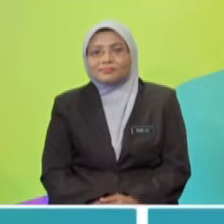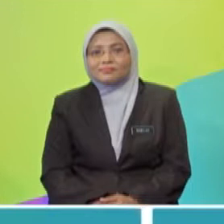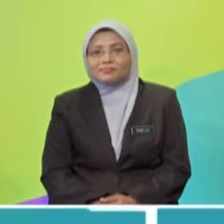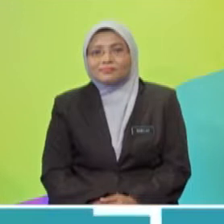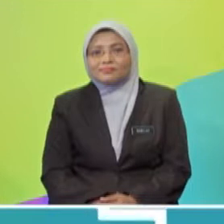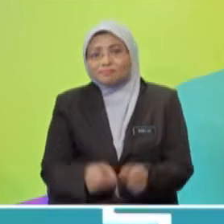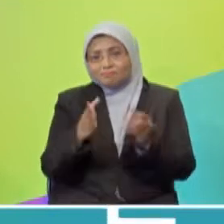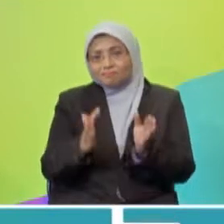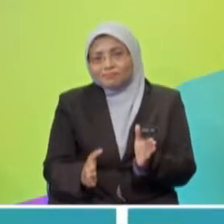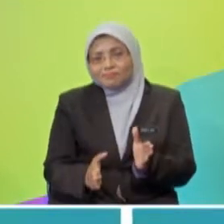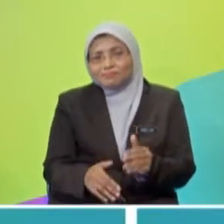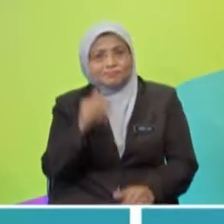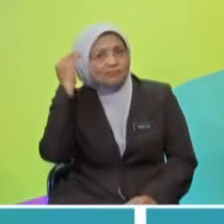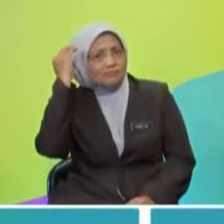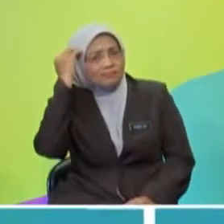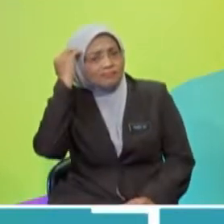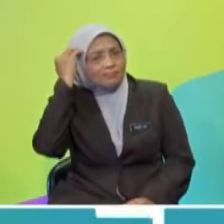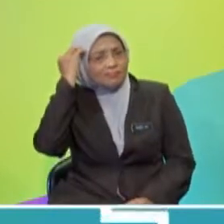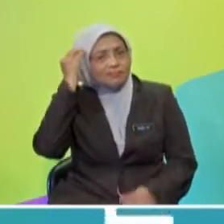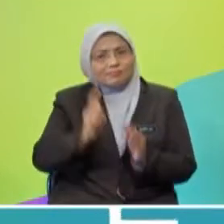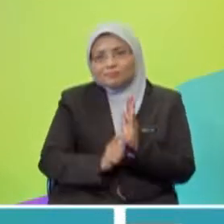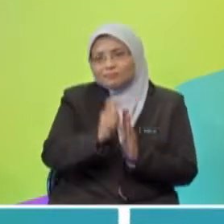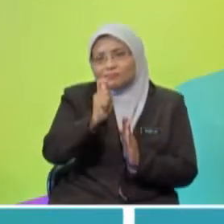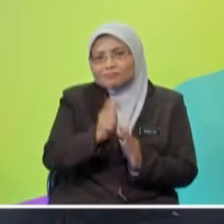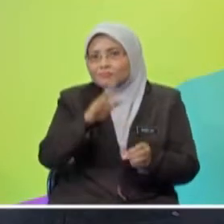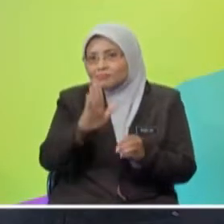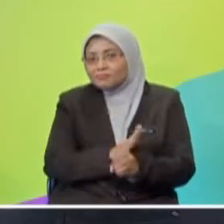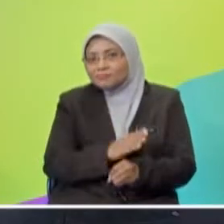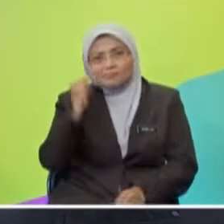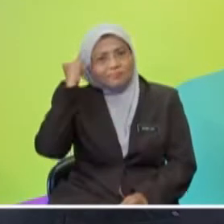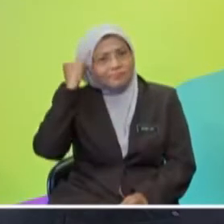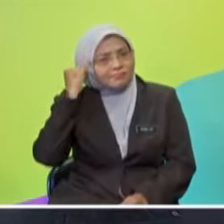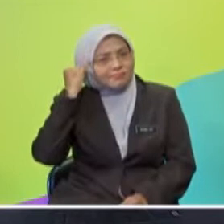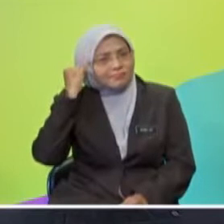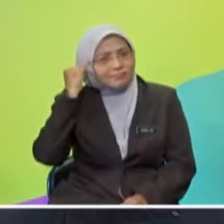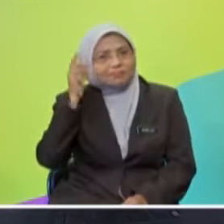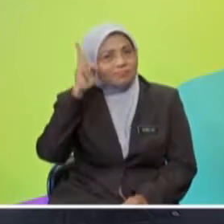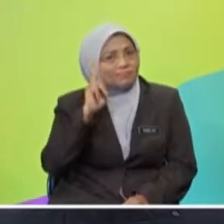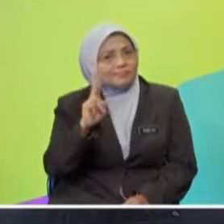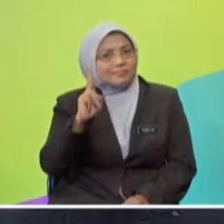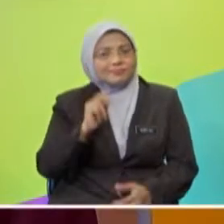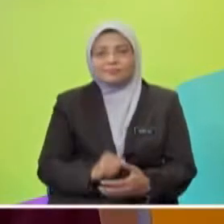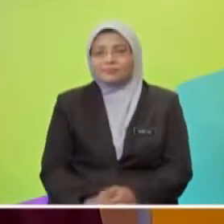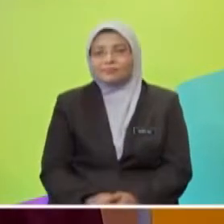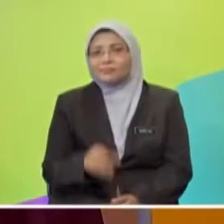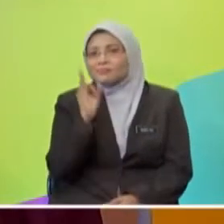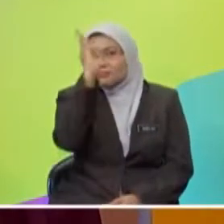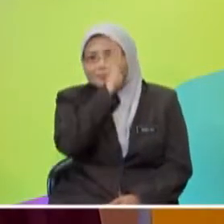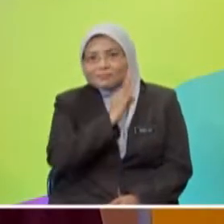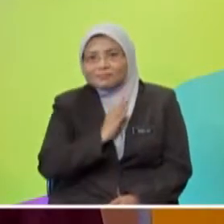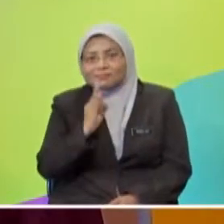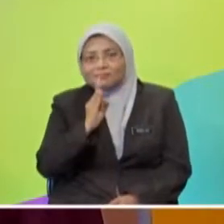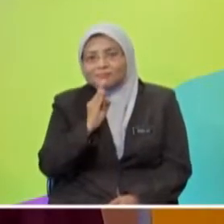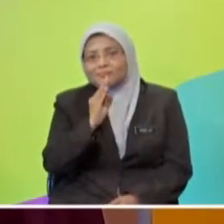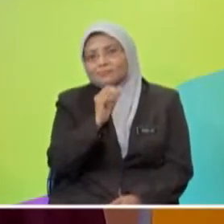seorang yang berpengetahuan tinggi dan cukup agamanya ya ini adalah sifat antara sifat-sifat Sayyidina